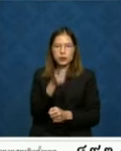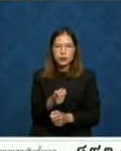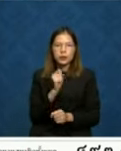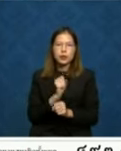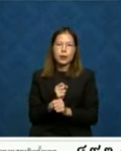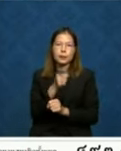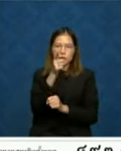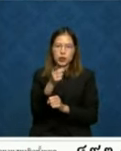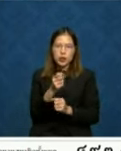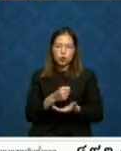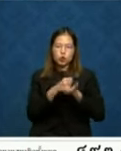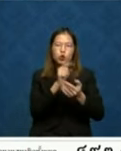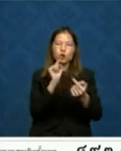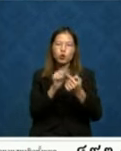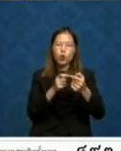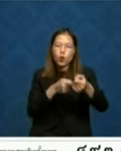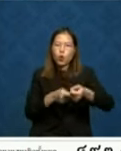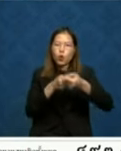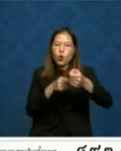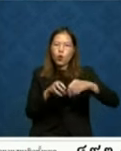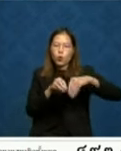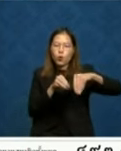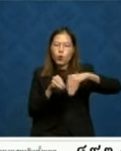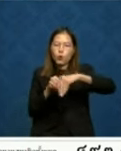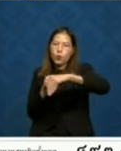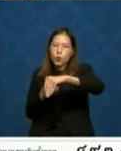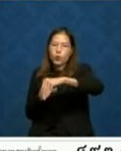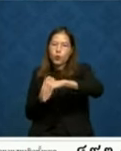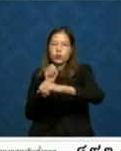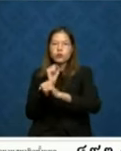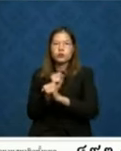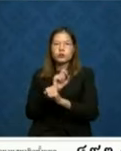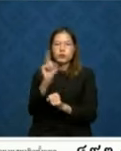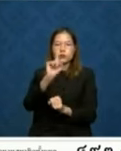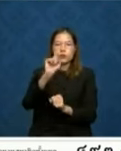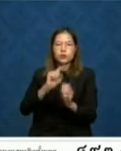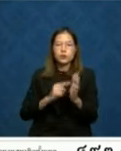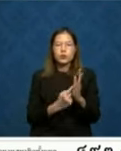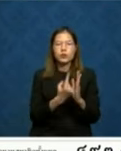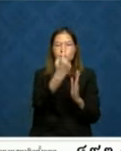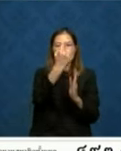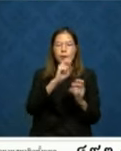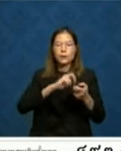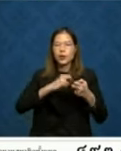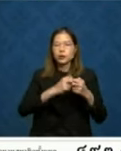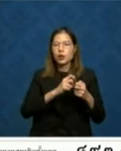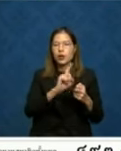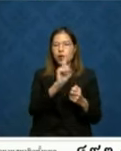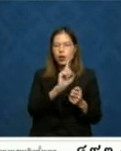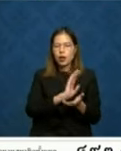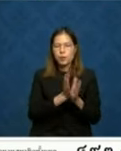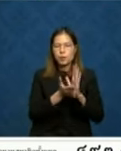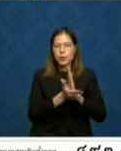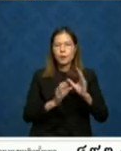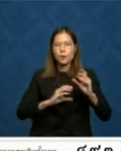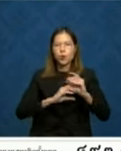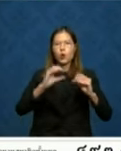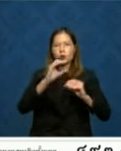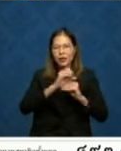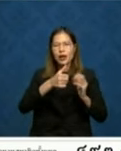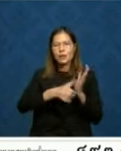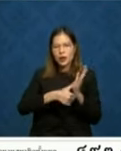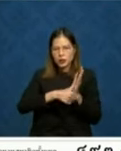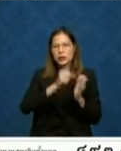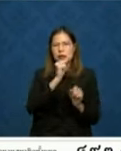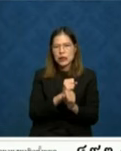ช่วยเหลือเกษตรกรผู้ปลูกยาสูบครับอย่างแรกเลยแน่นอนครับปัญหามันมาจากการปรับโครงสร้างภาษีสรรพสามิตที่ต้องรีบไป